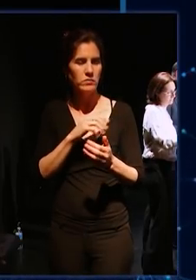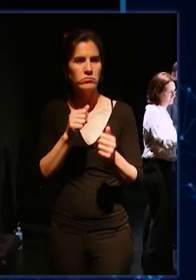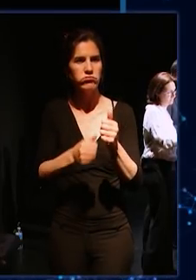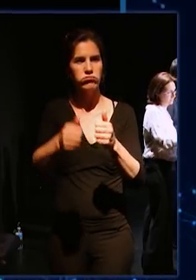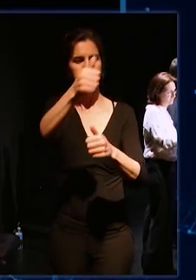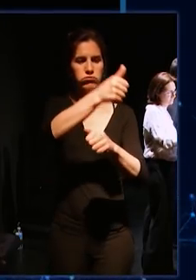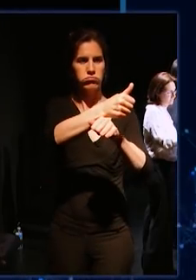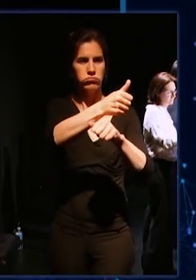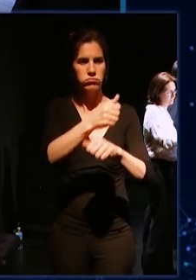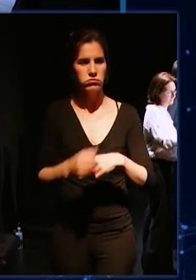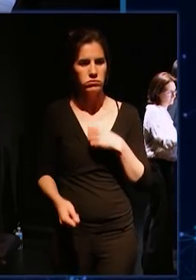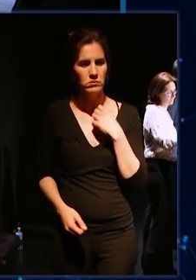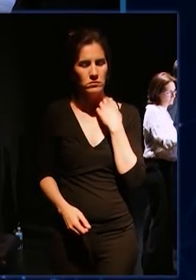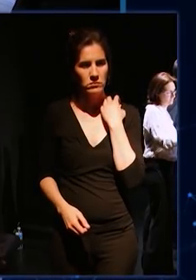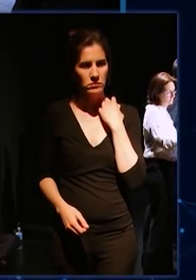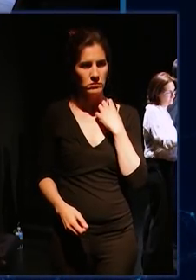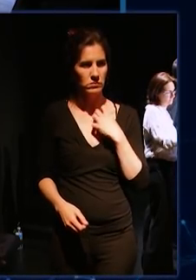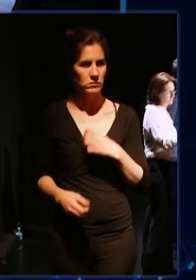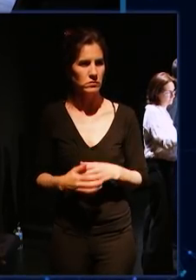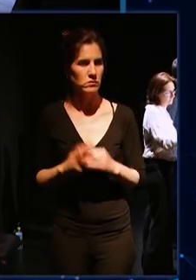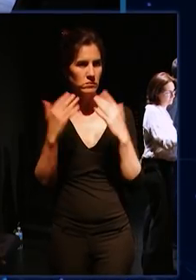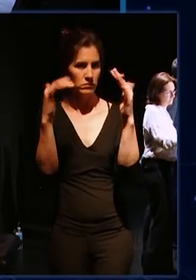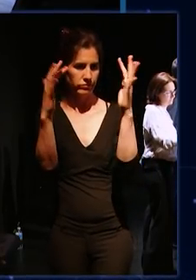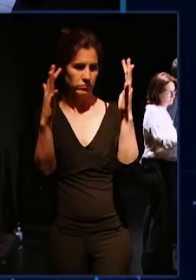Josep Quesada, breument, també.